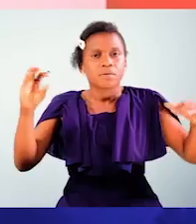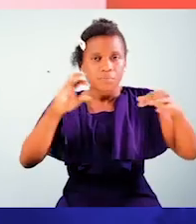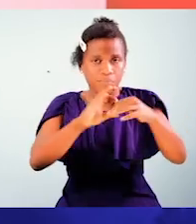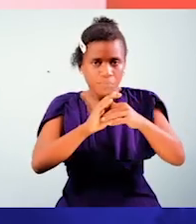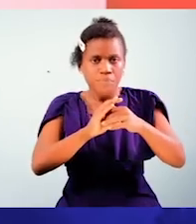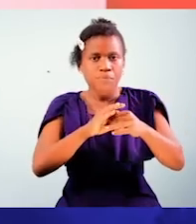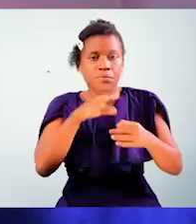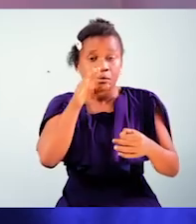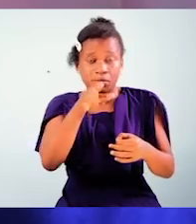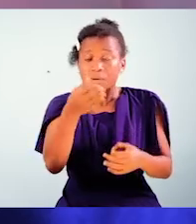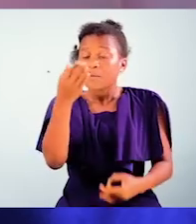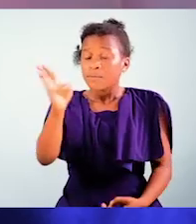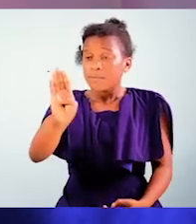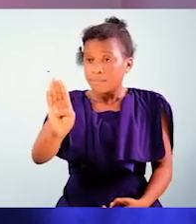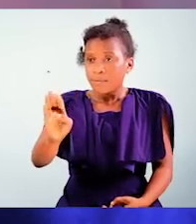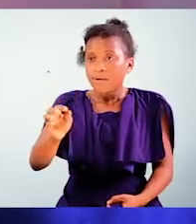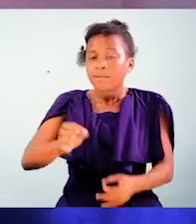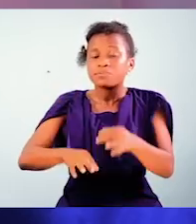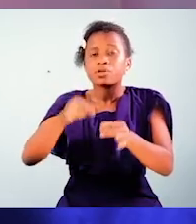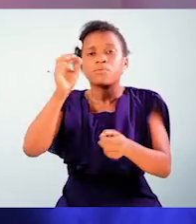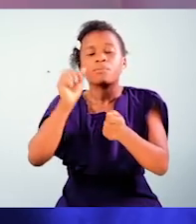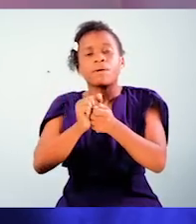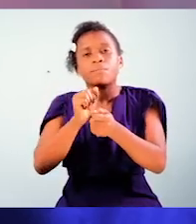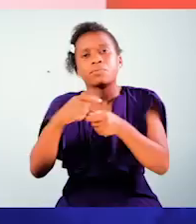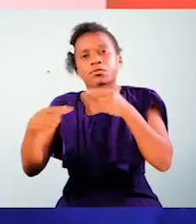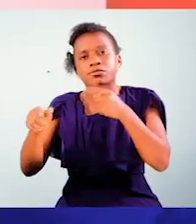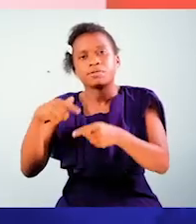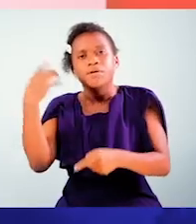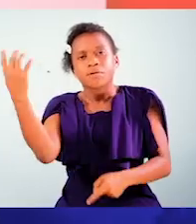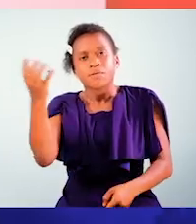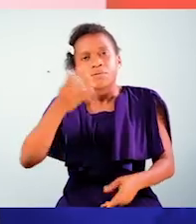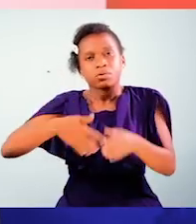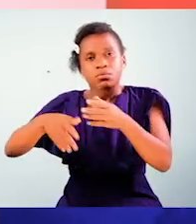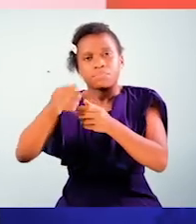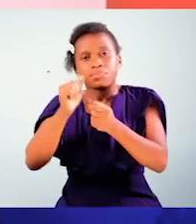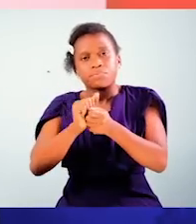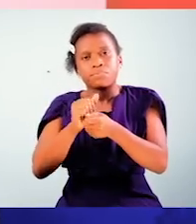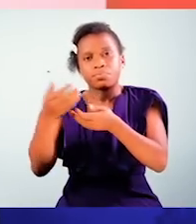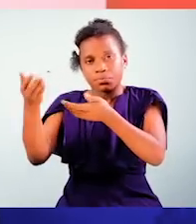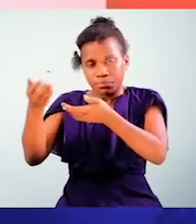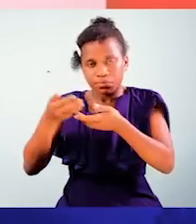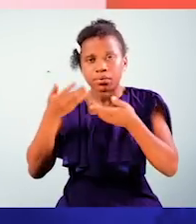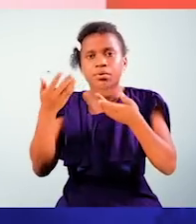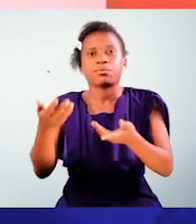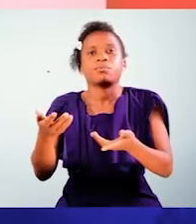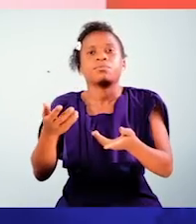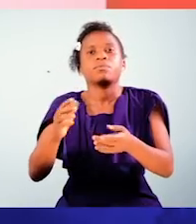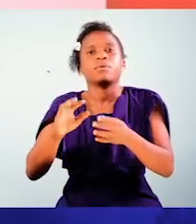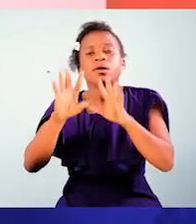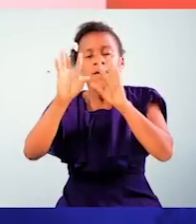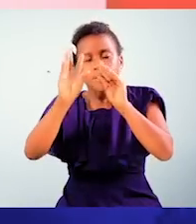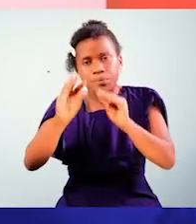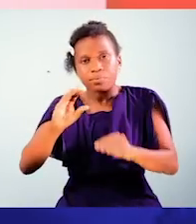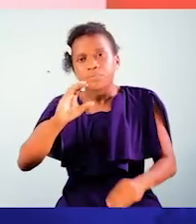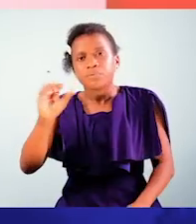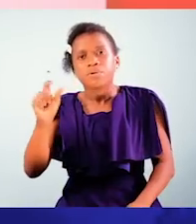yangu Michael Bante. Yeye ni mchambuzi wa masuala ya siasa na jamii. Atatupitisha huko namna ambavyo wamepokea na wanavyopokea ripoti za CAG